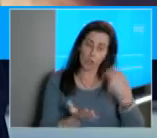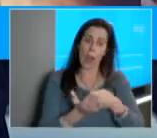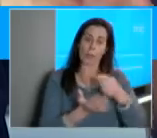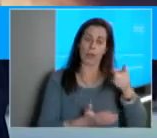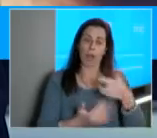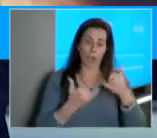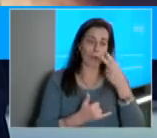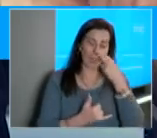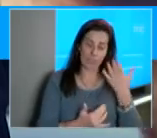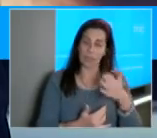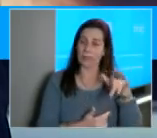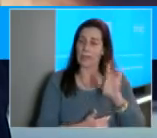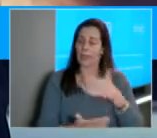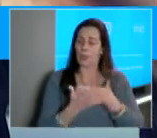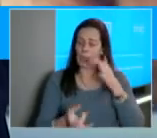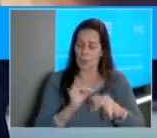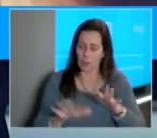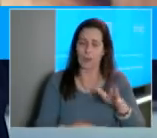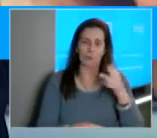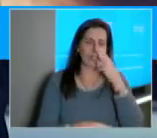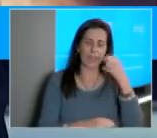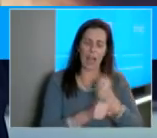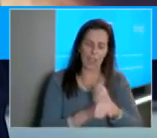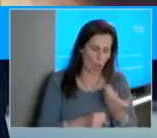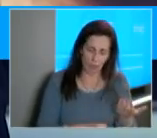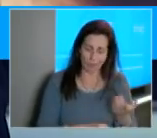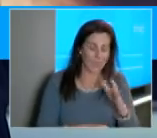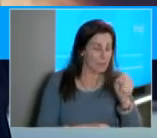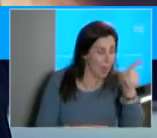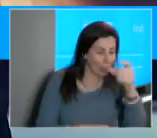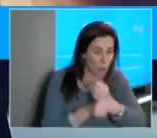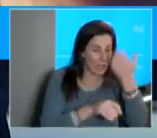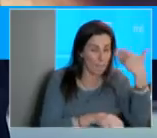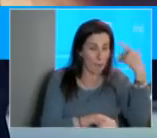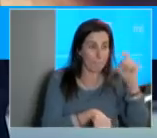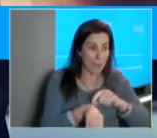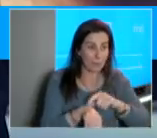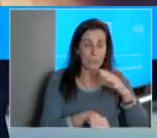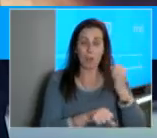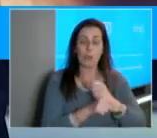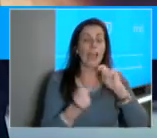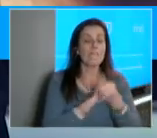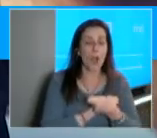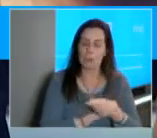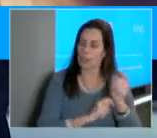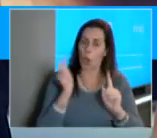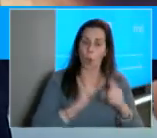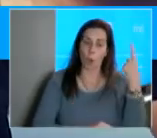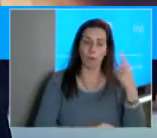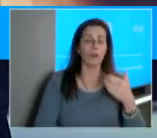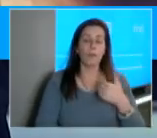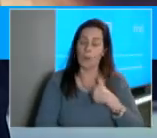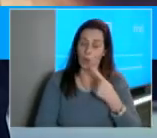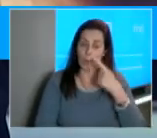מחיר. עכשיו אתה מנסה להילחם ביועץ המשפטי לממשלה, ואתה מנסה להילחם בכולם. אם היית עושה את זה בזמן, אם היית מעביר רפורמות בזמן, זה לא היה קורה.